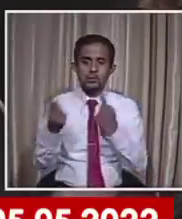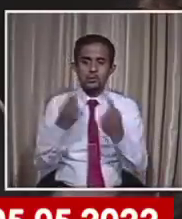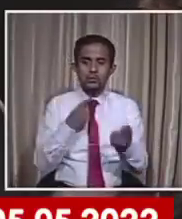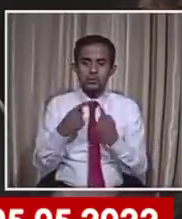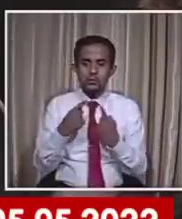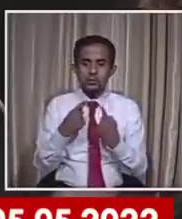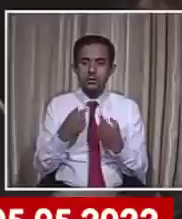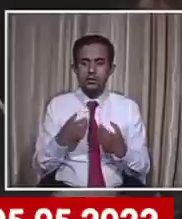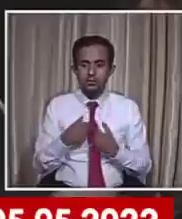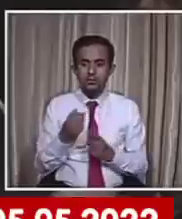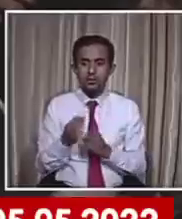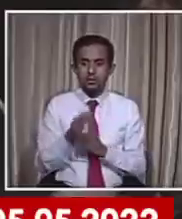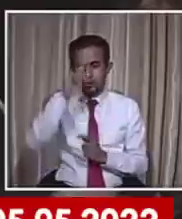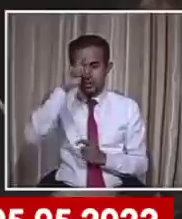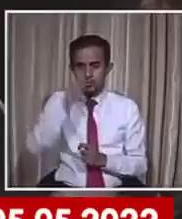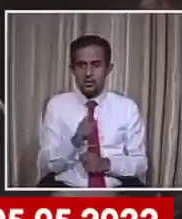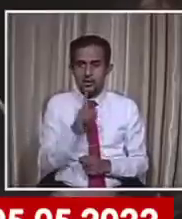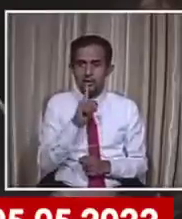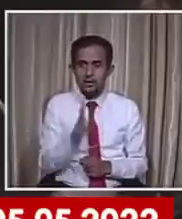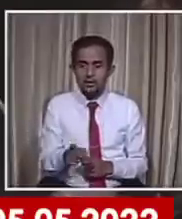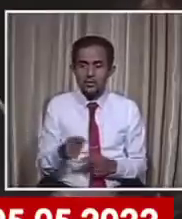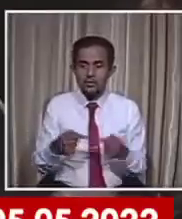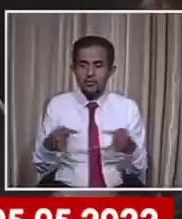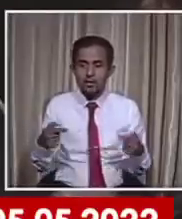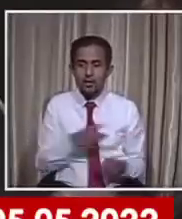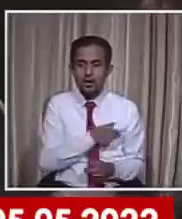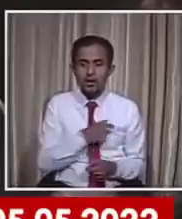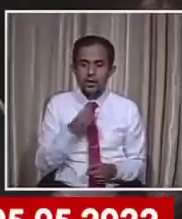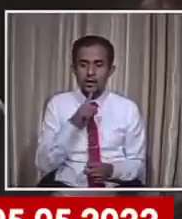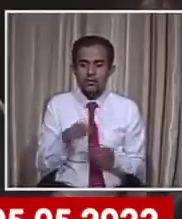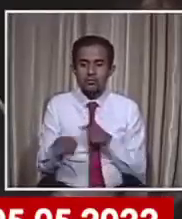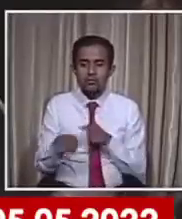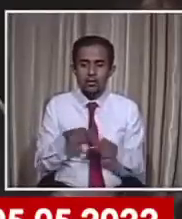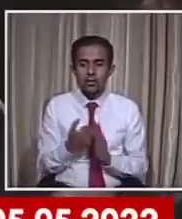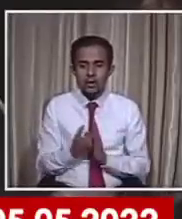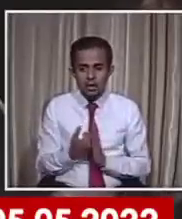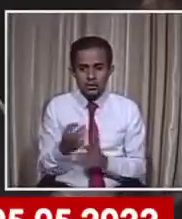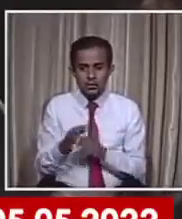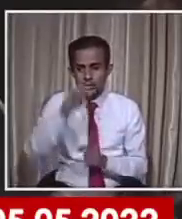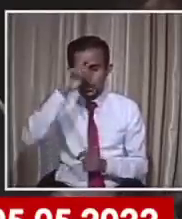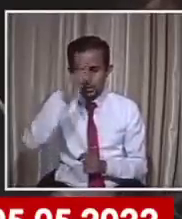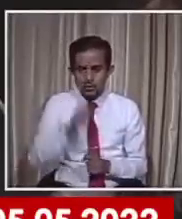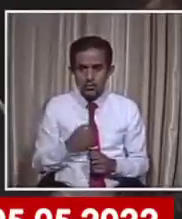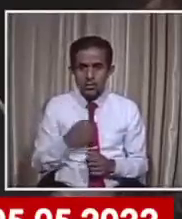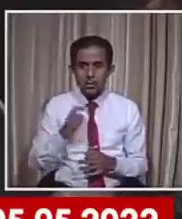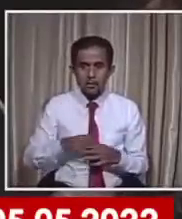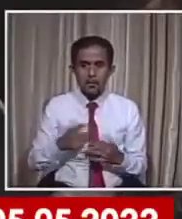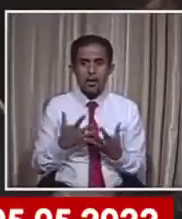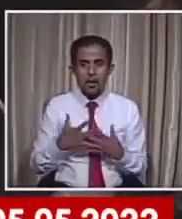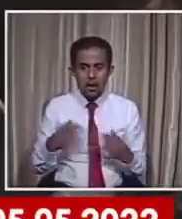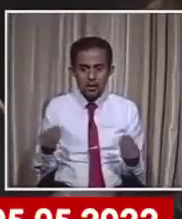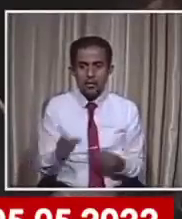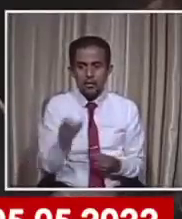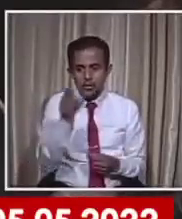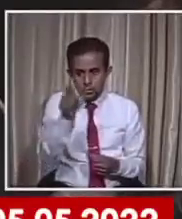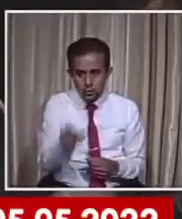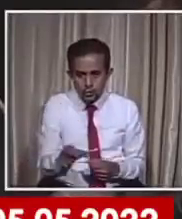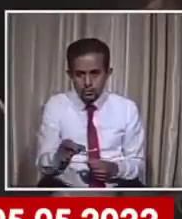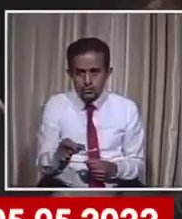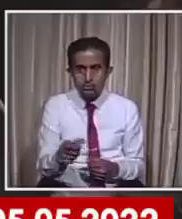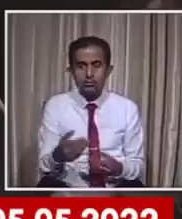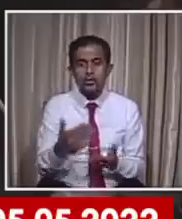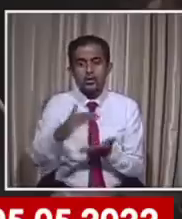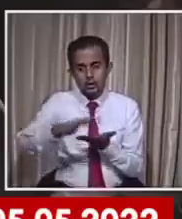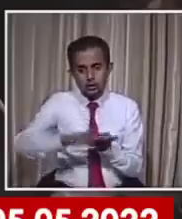அவர் குறிப்பிட்டுள்ளார். இலங்கையினால் பெறப்பட்ட கடன்களை மறுசீரமைக்க சீனா மறுத்துள்ளதாக அவர் குறிப்பிட்டுள்ளார். 3 பில்லியன்